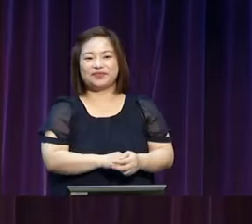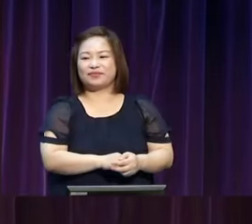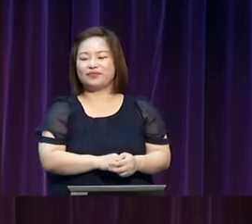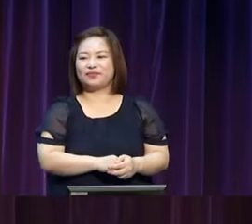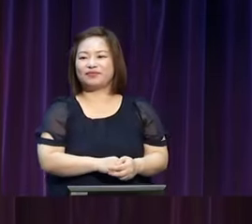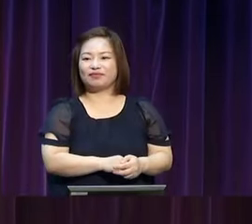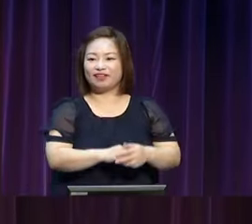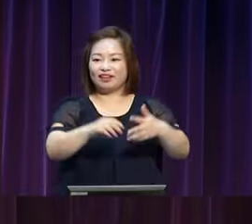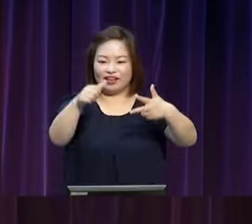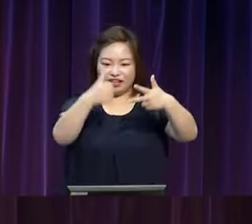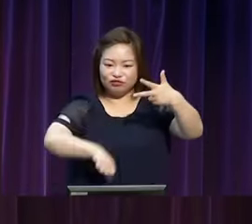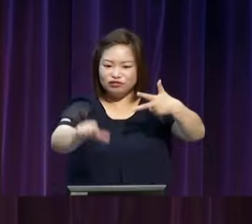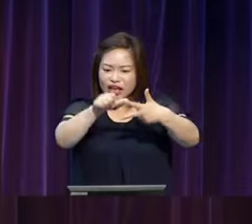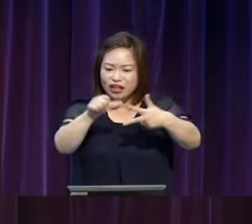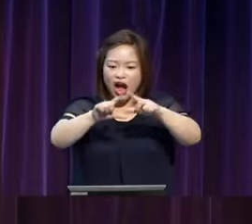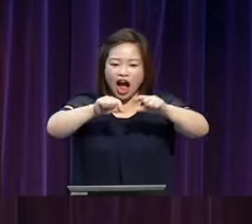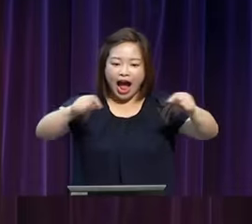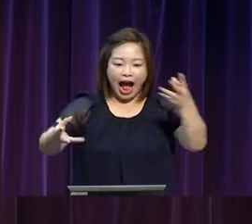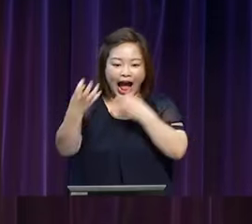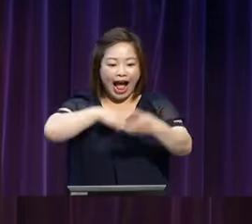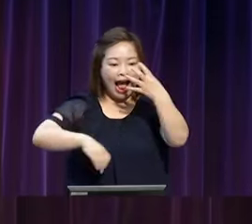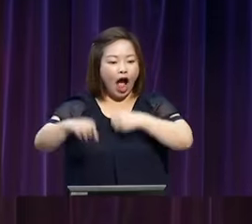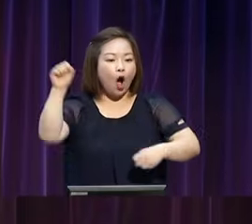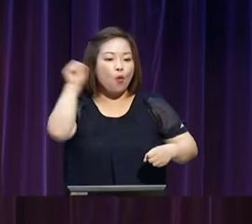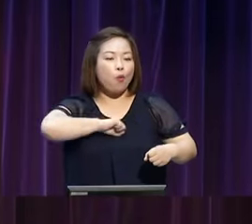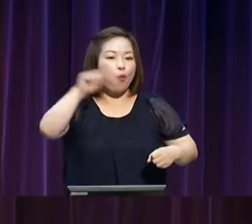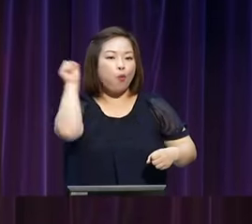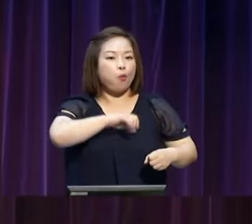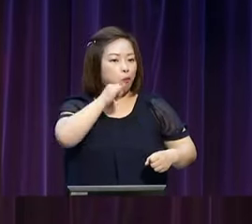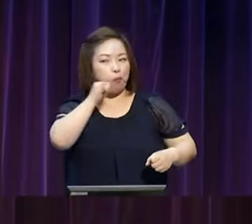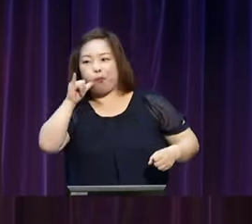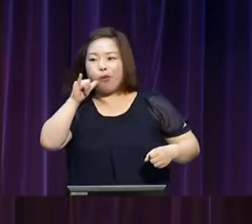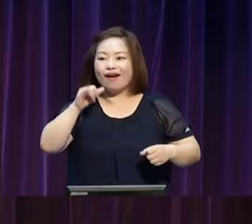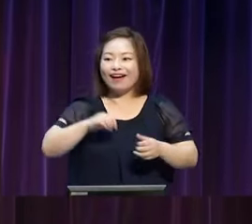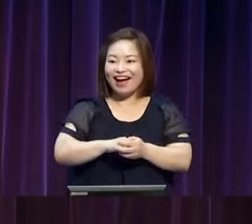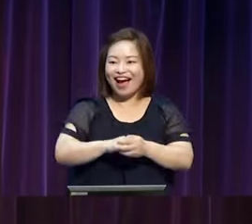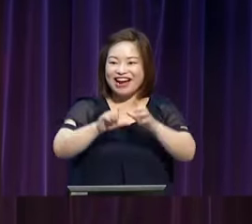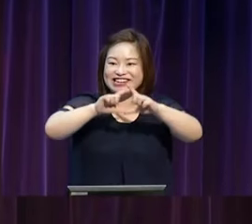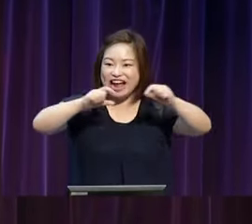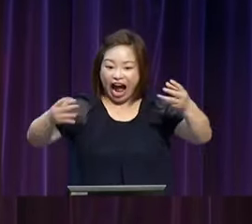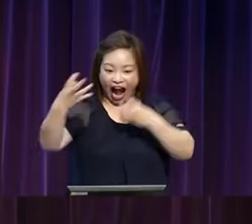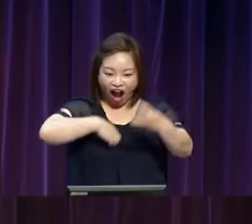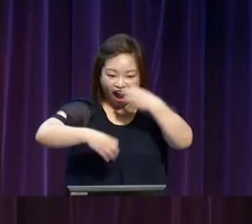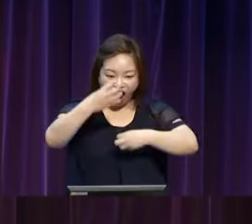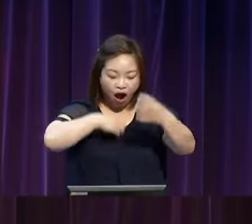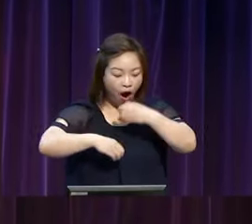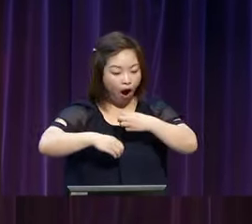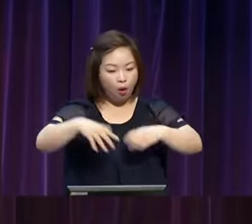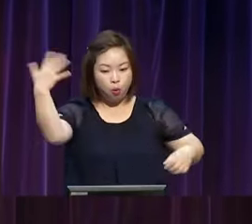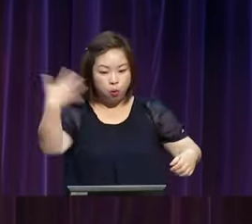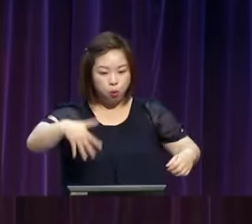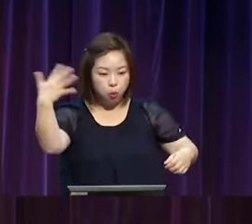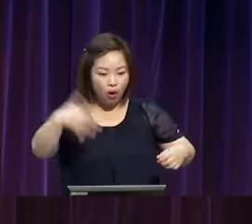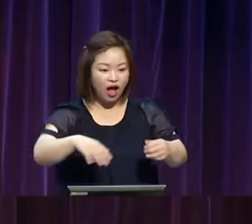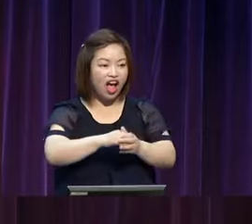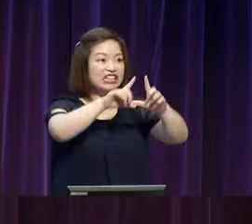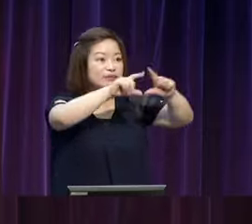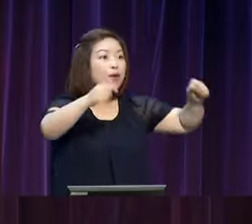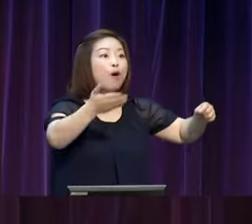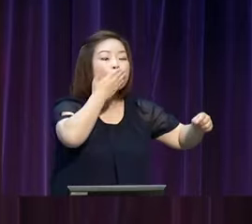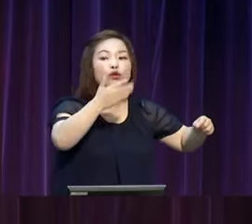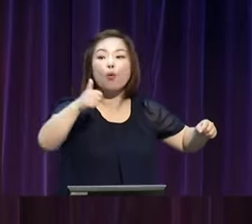얘는 먹는 것을 얼마나 좋아하는지 몰라요. 먹는 거를요, 보통 먹는 게 아니야. 먹을 게 없으면, 우리